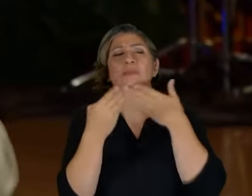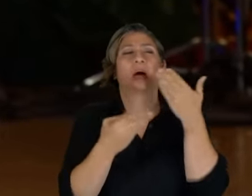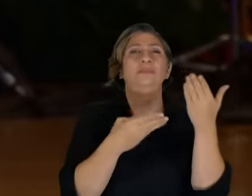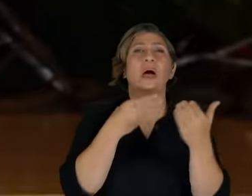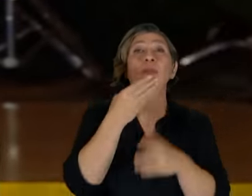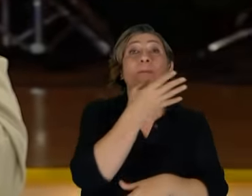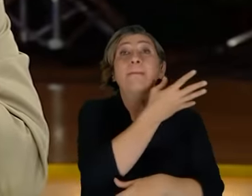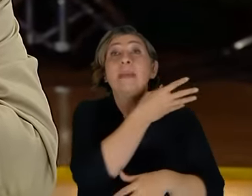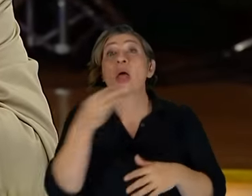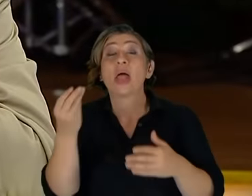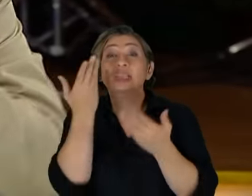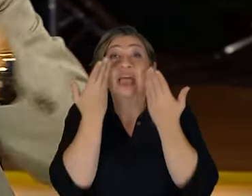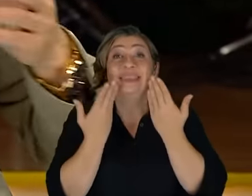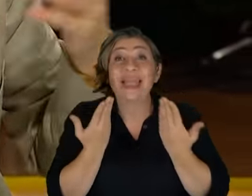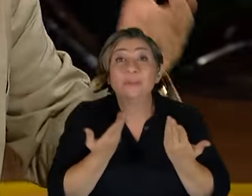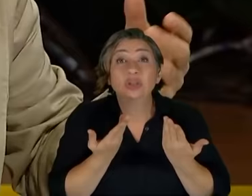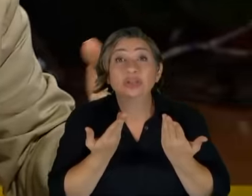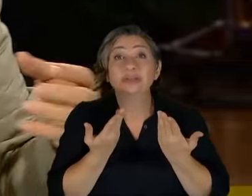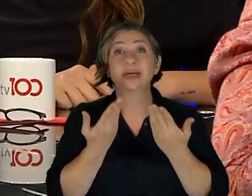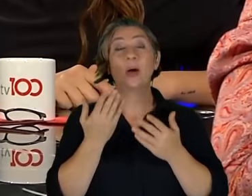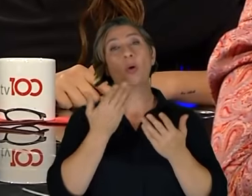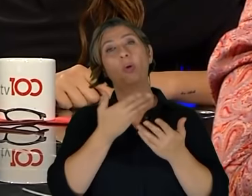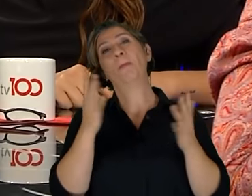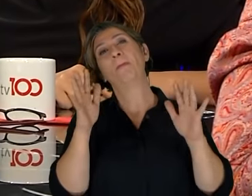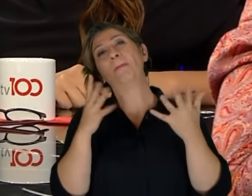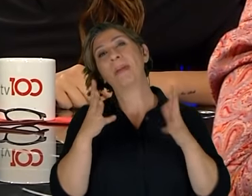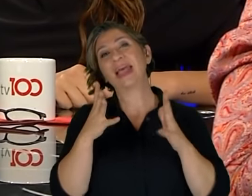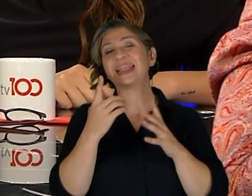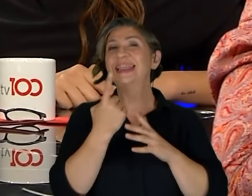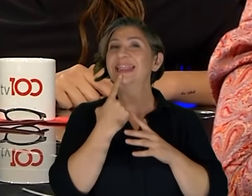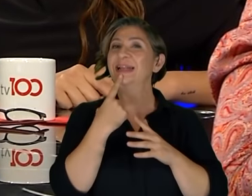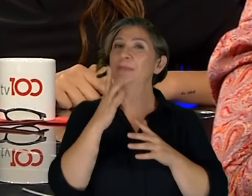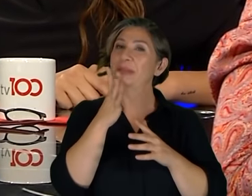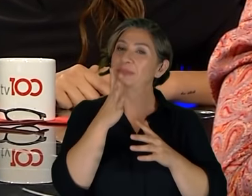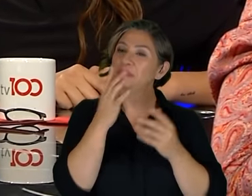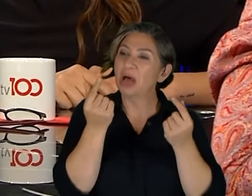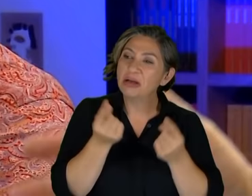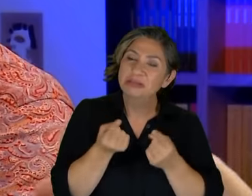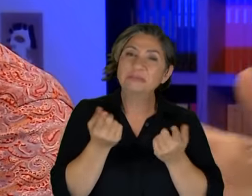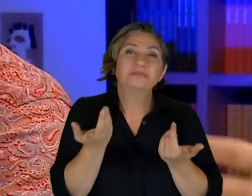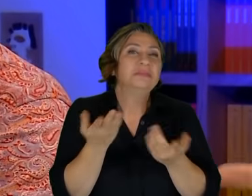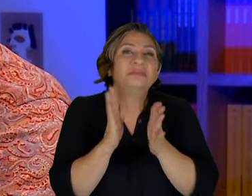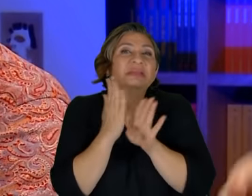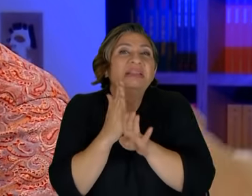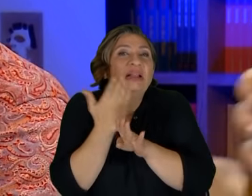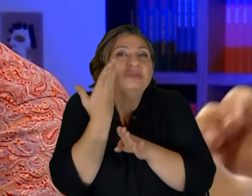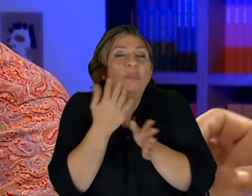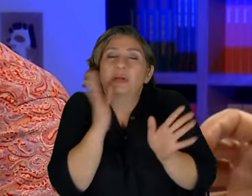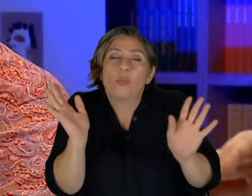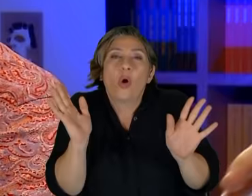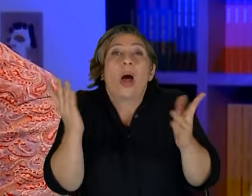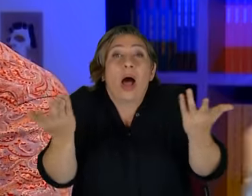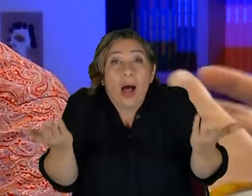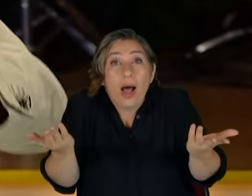anlatıyor. Milyonlarca izlenmiş ayol. Yani onun belki tabii belki dil bilenimiz mi az, neden yani bunları izliyoruz bilmiyorum ama her